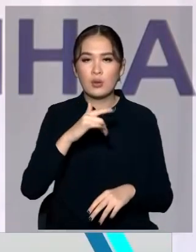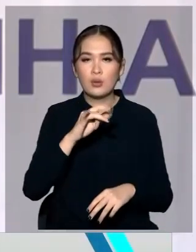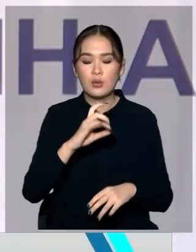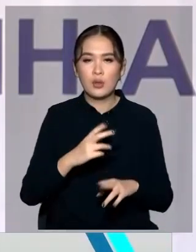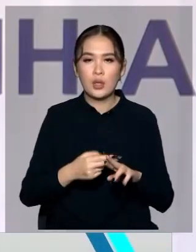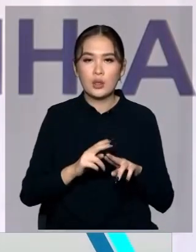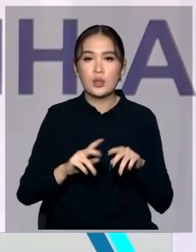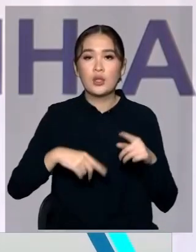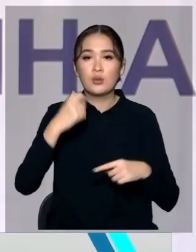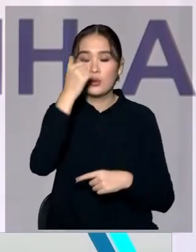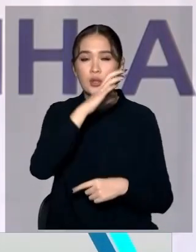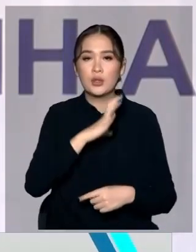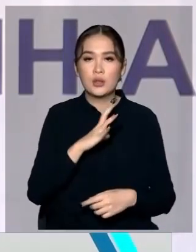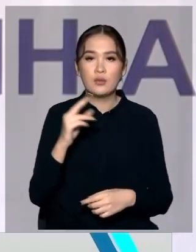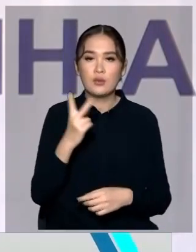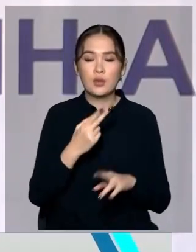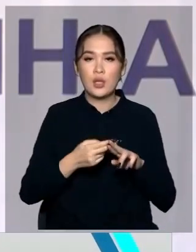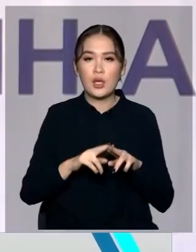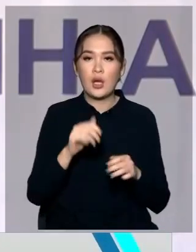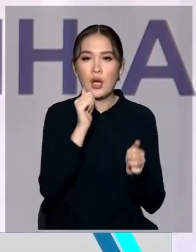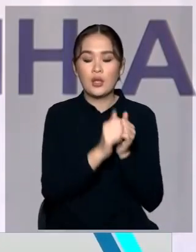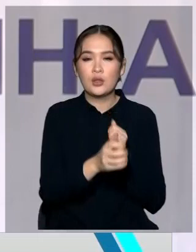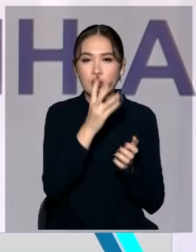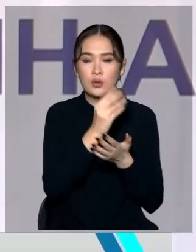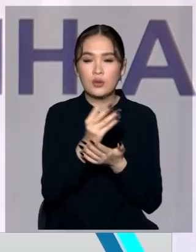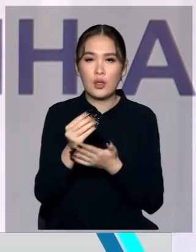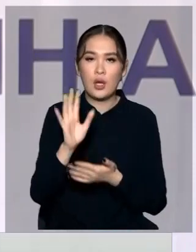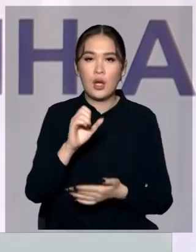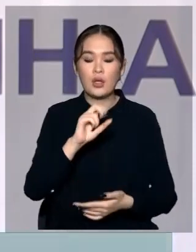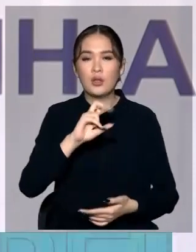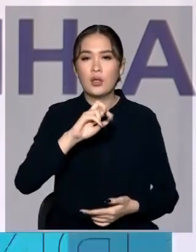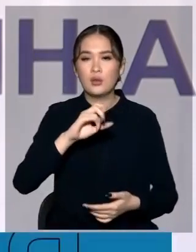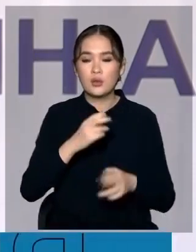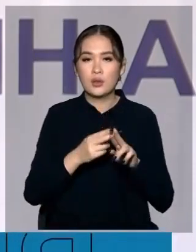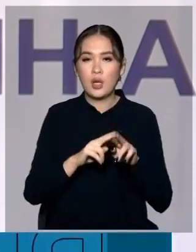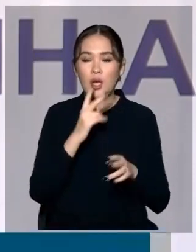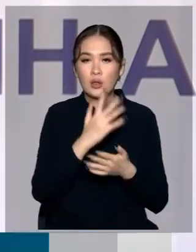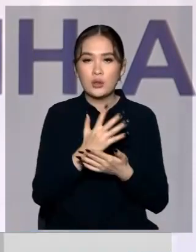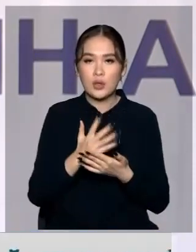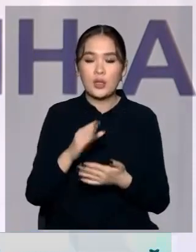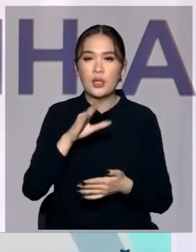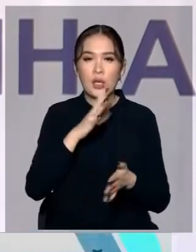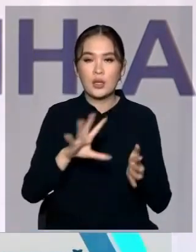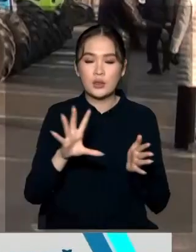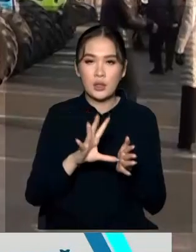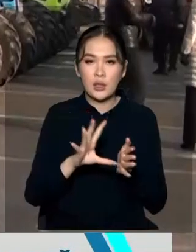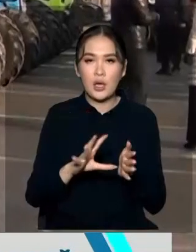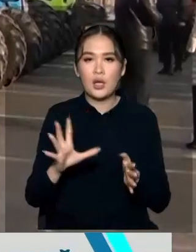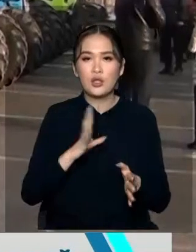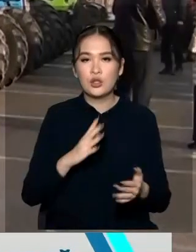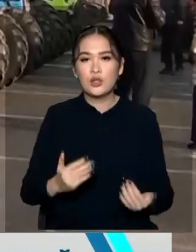В следующем году в двух сельских округах каждого района мы проведем аналогичную работу. Будем приобретать технику и выдавать жителям